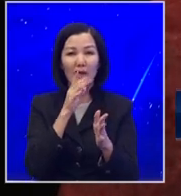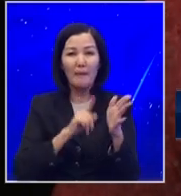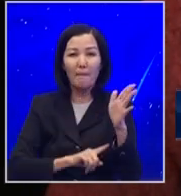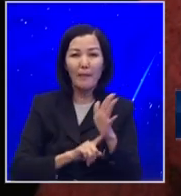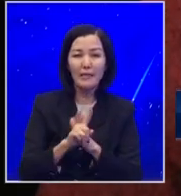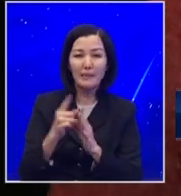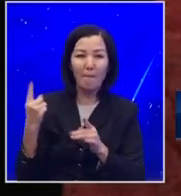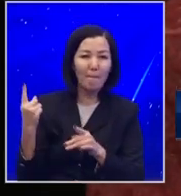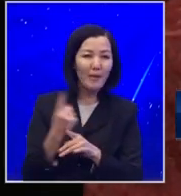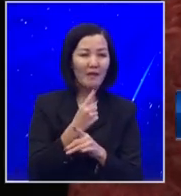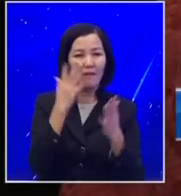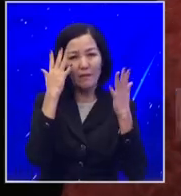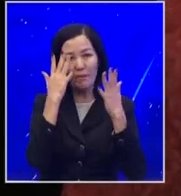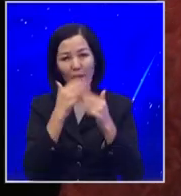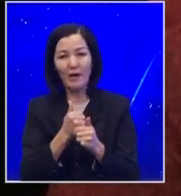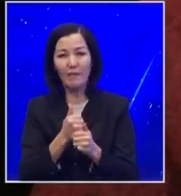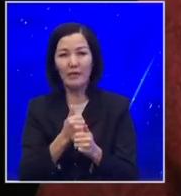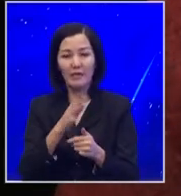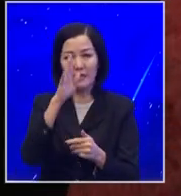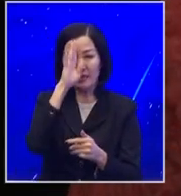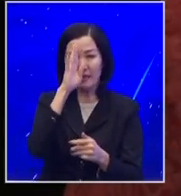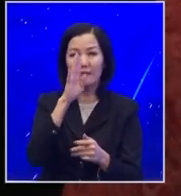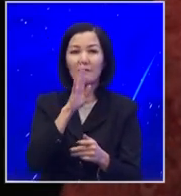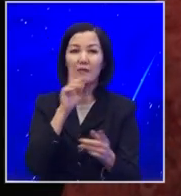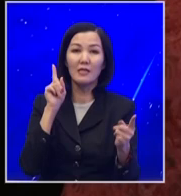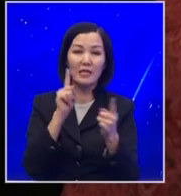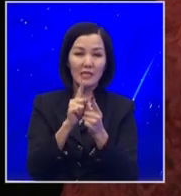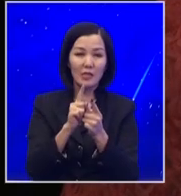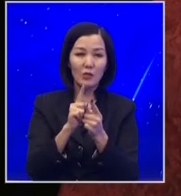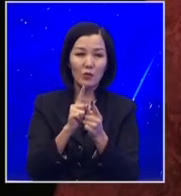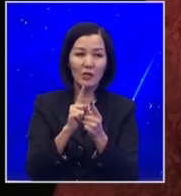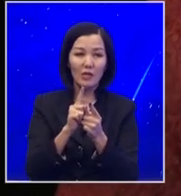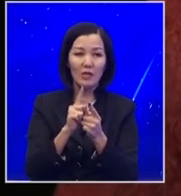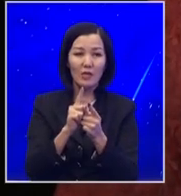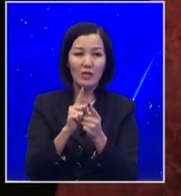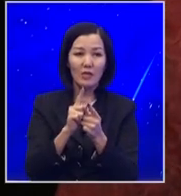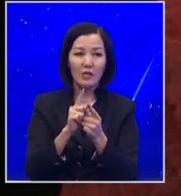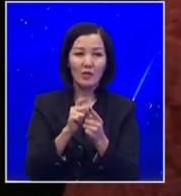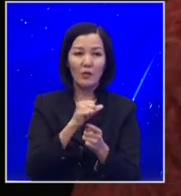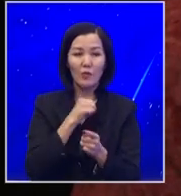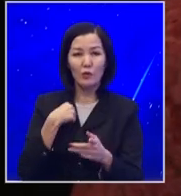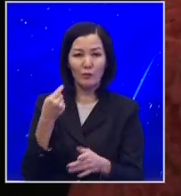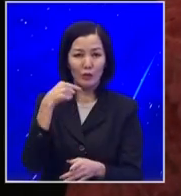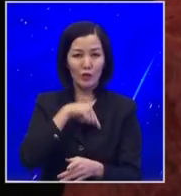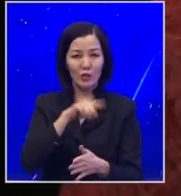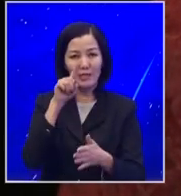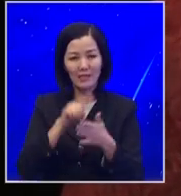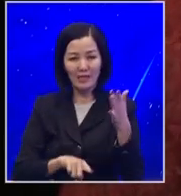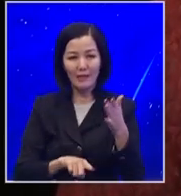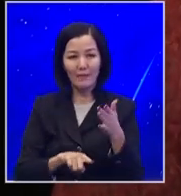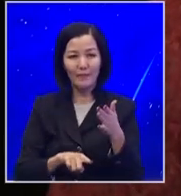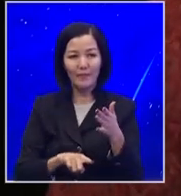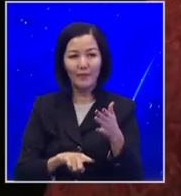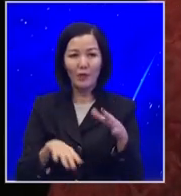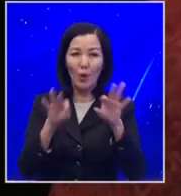алып, әкесінің енді ғана топқа салған кезі, енді ғана дауға салған кезі деп өзіміз іштей сеніп соған. Сөйтіп осы